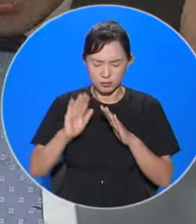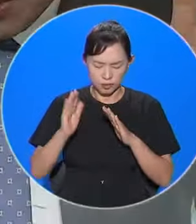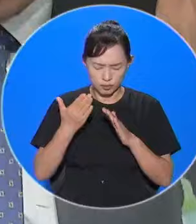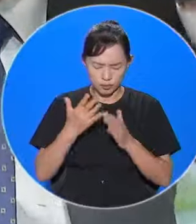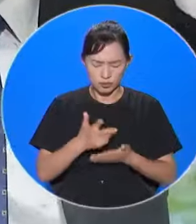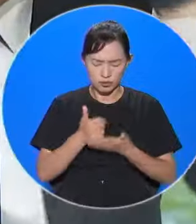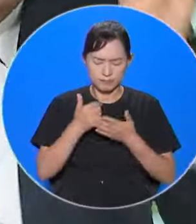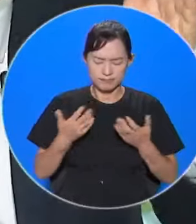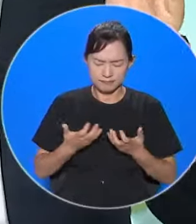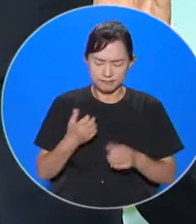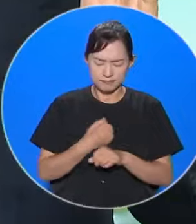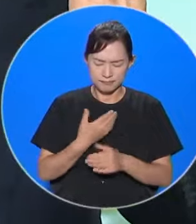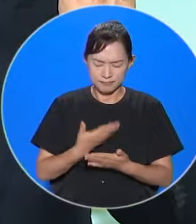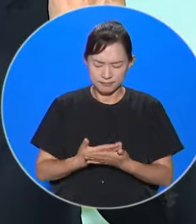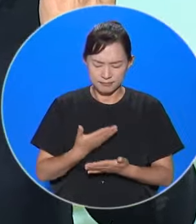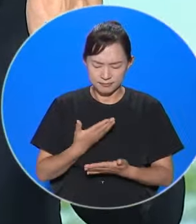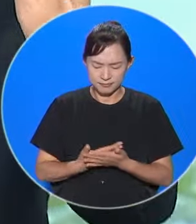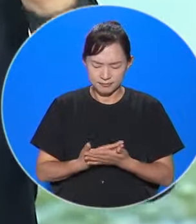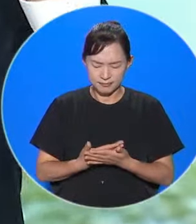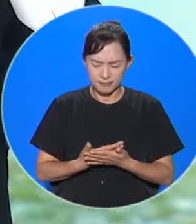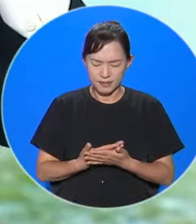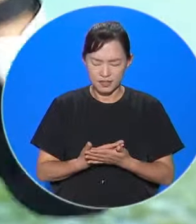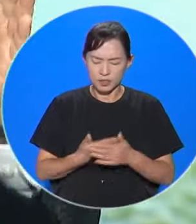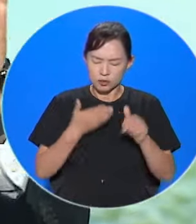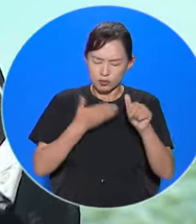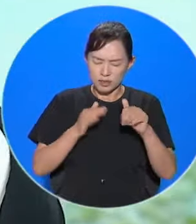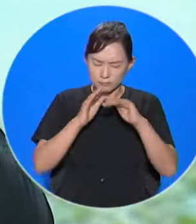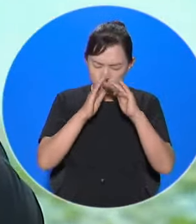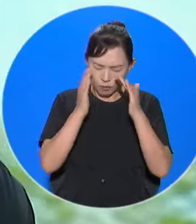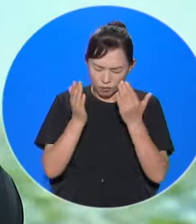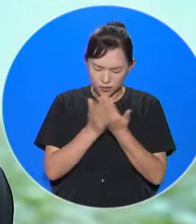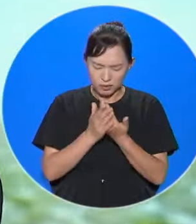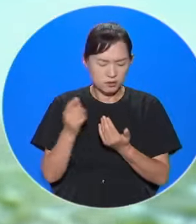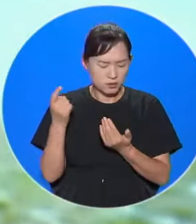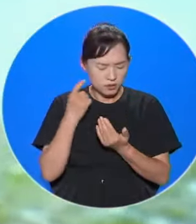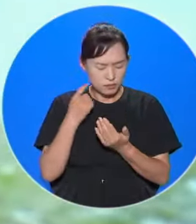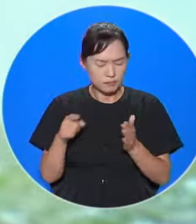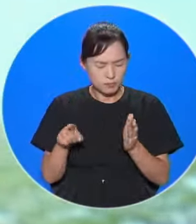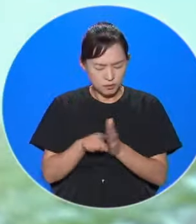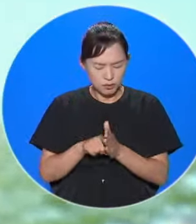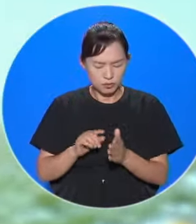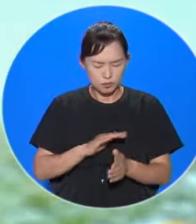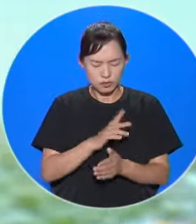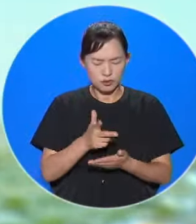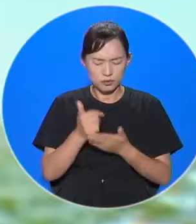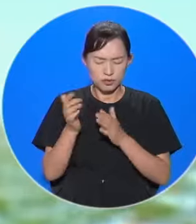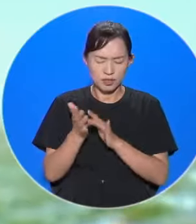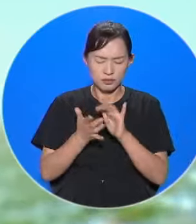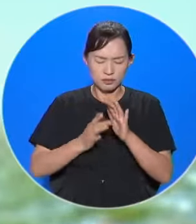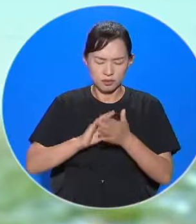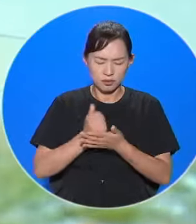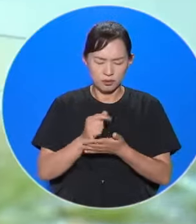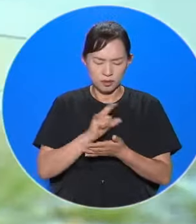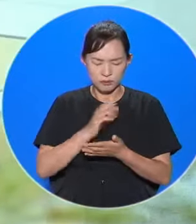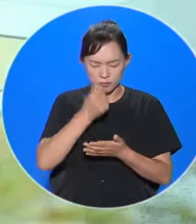주님 역사하여 주시옵소서. 아멘. 구하는 모든 것 다 들으실 줄 믿사옵고 우리 주 예수 그리스도